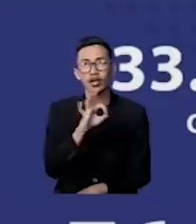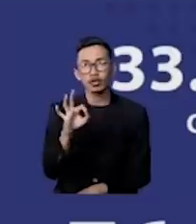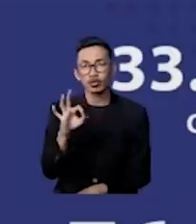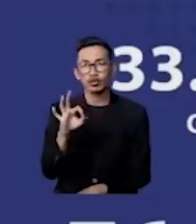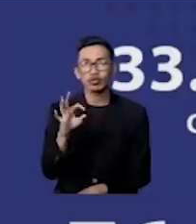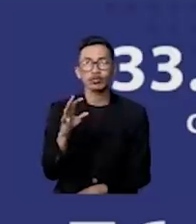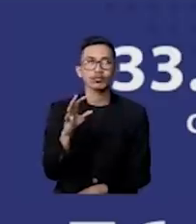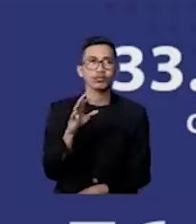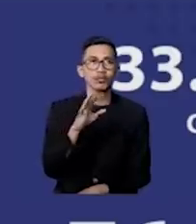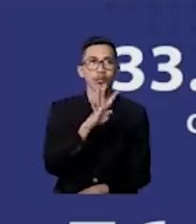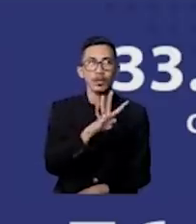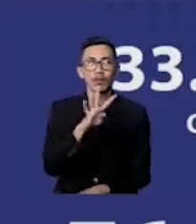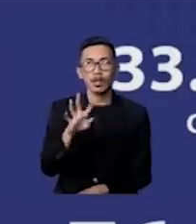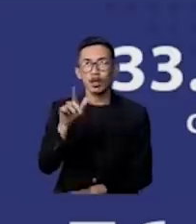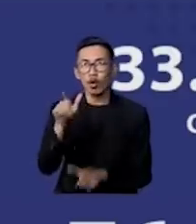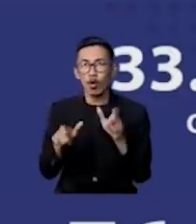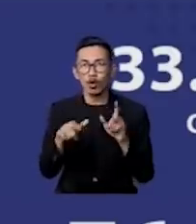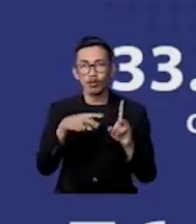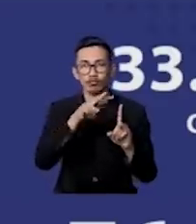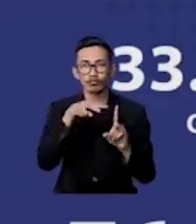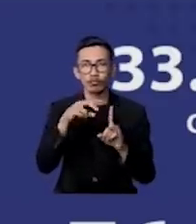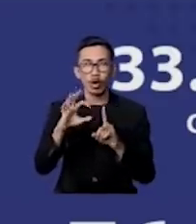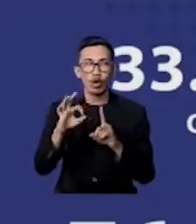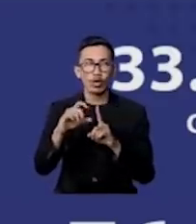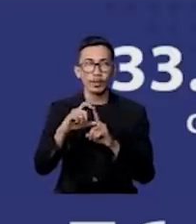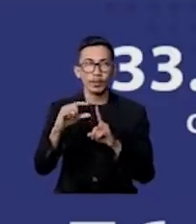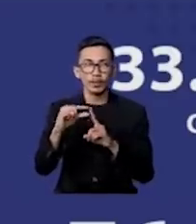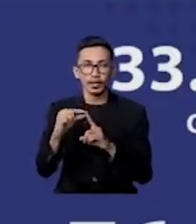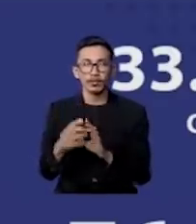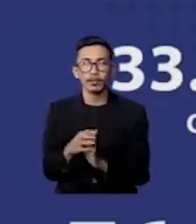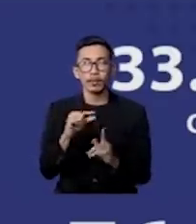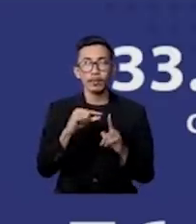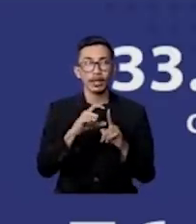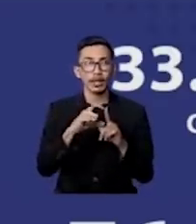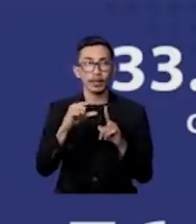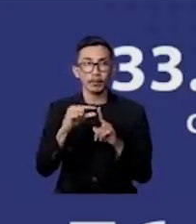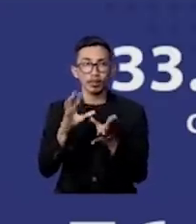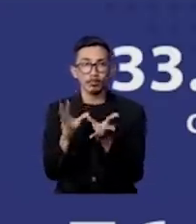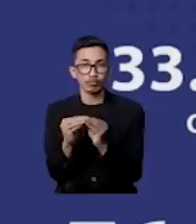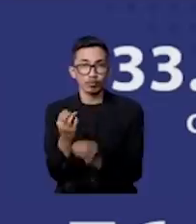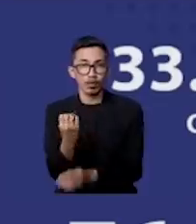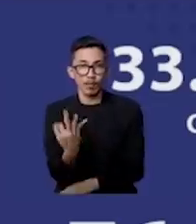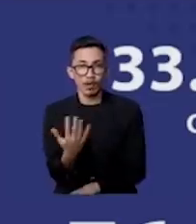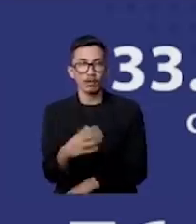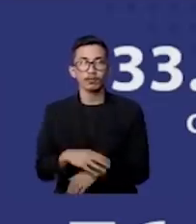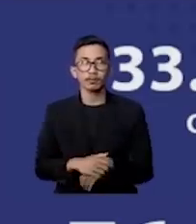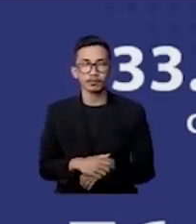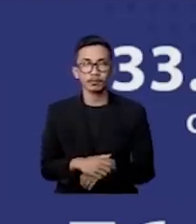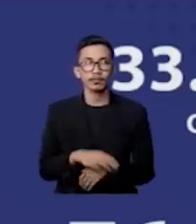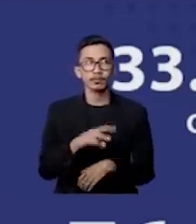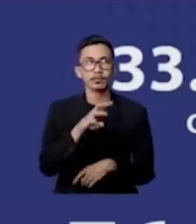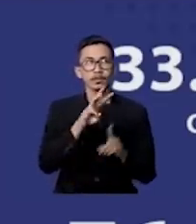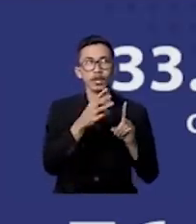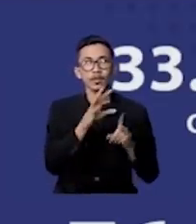3504 orang sementara kasus WTP yang kita pantau dengan ketat adalah